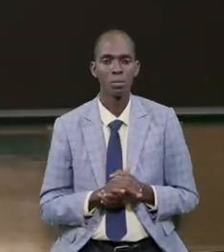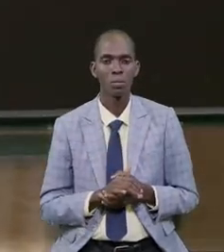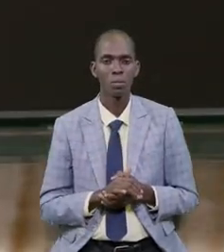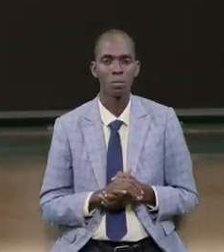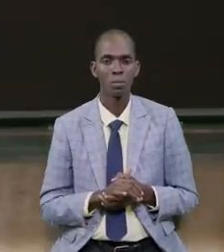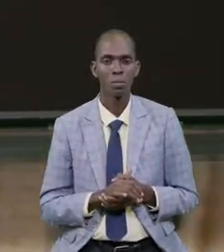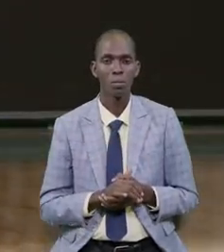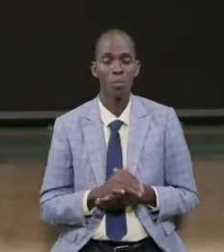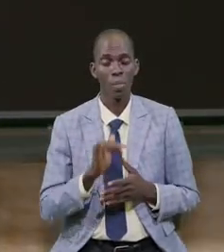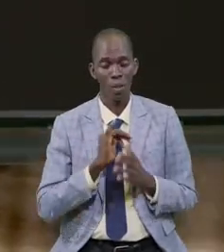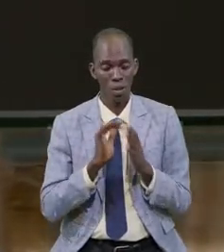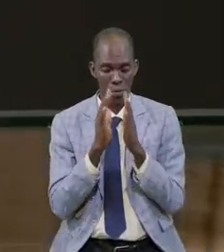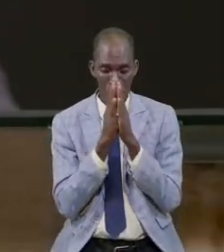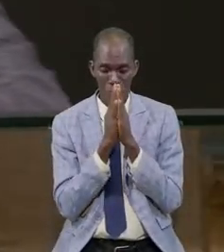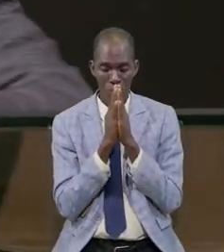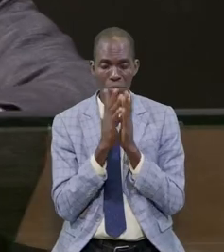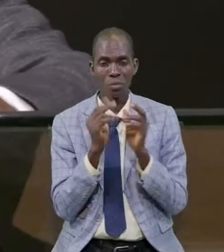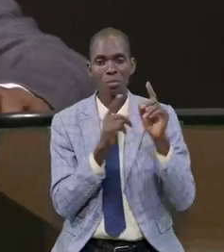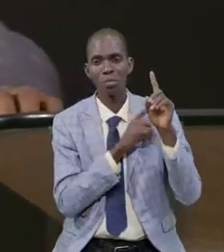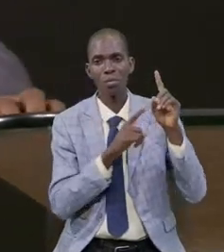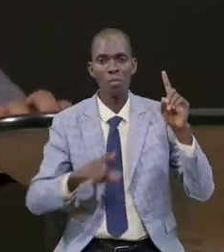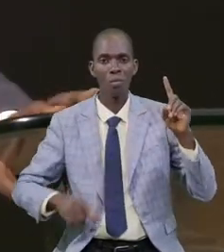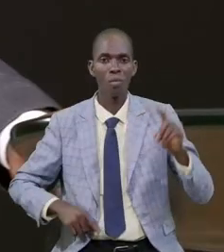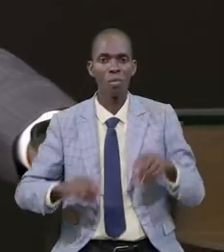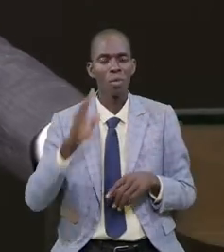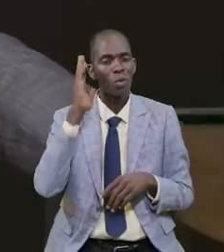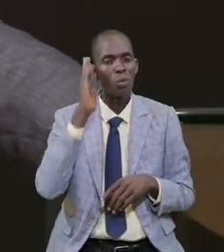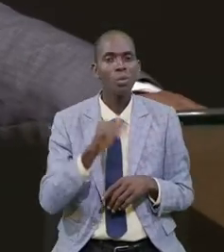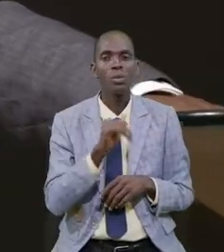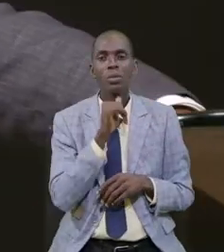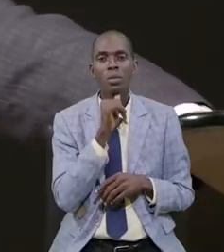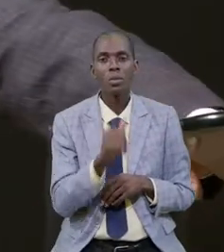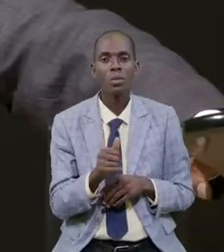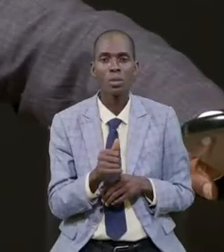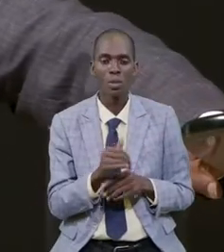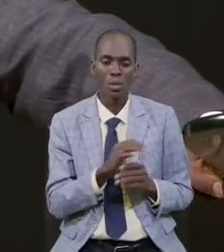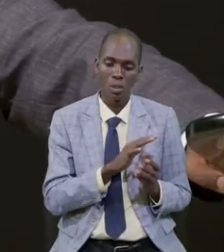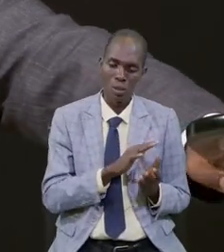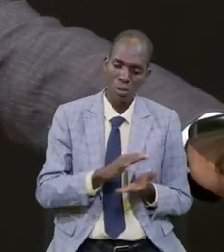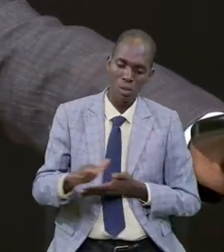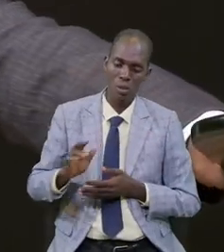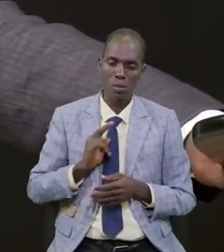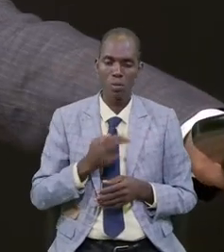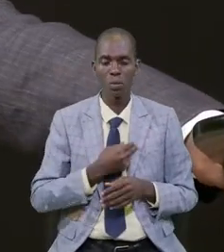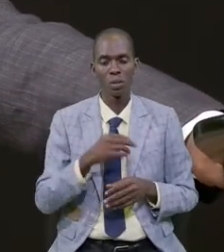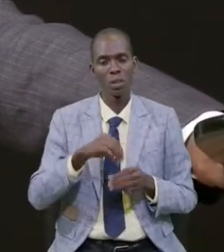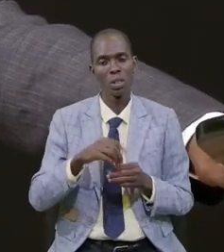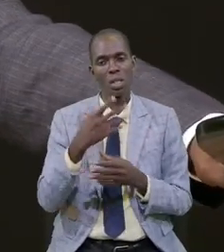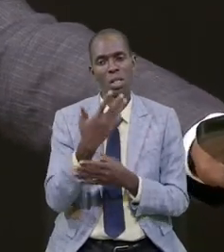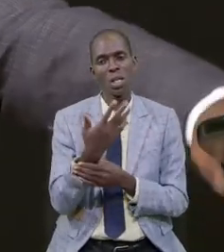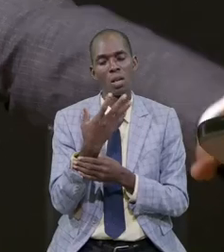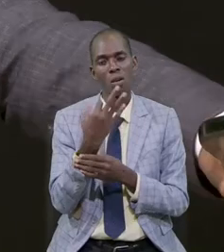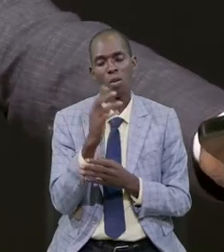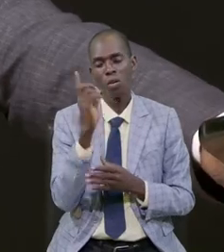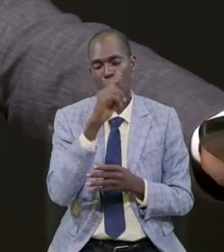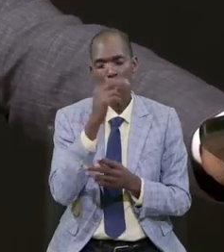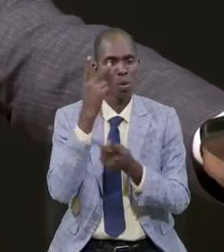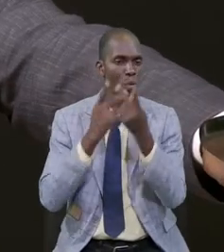première. Je prie que le Seigneur ne nous laisse pas dans les mains des